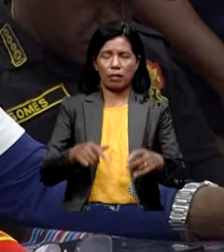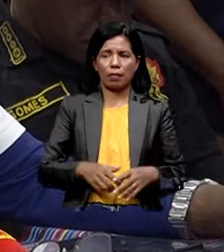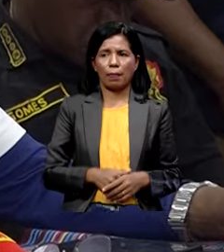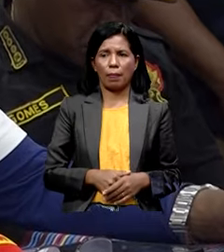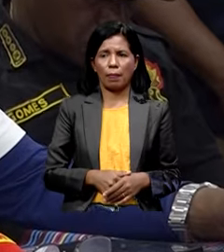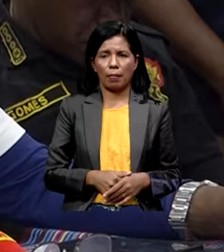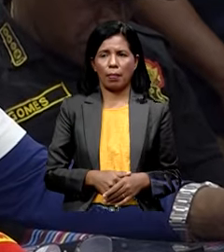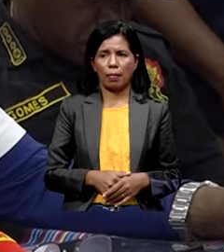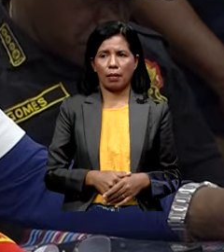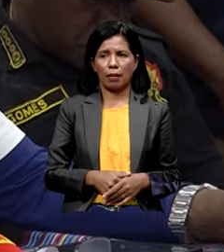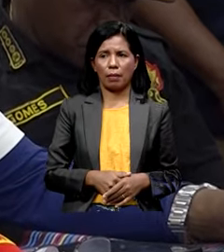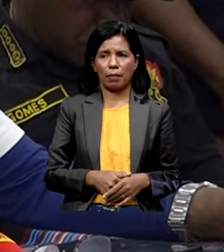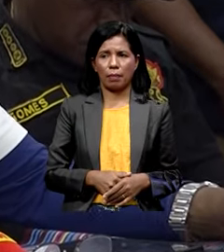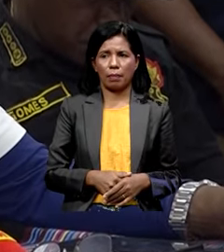sera?